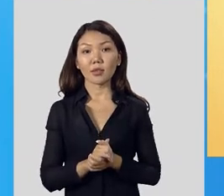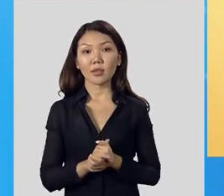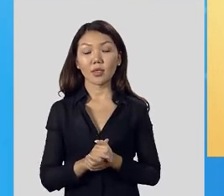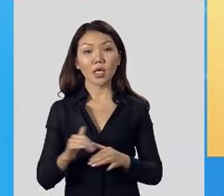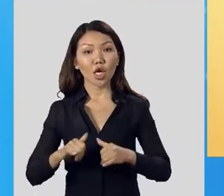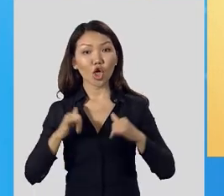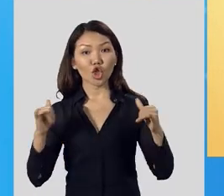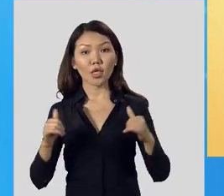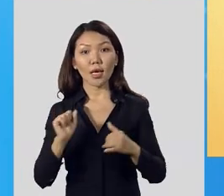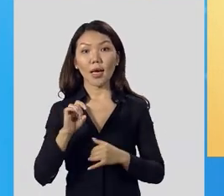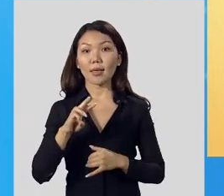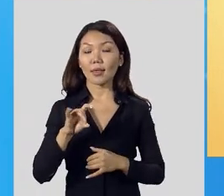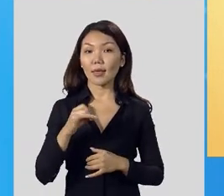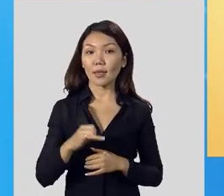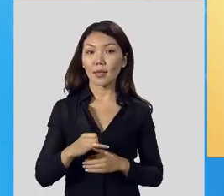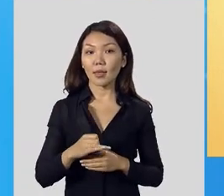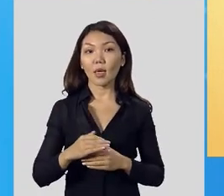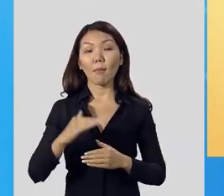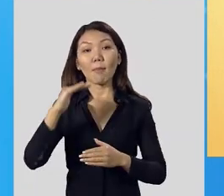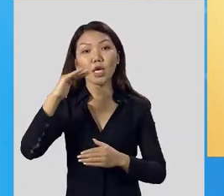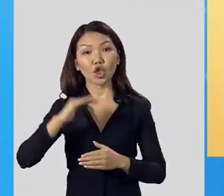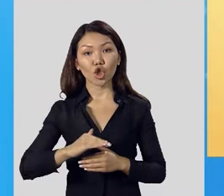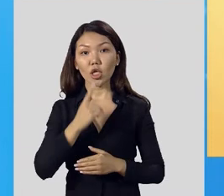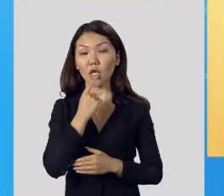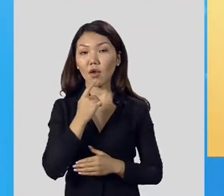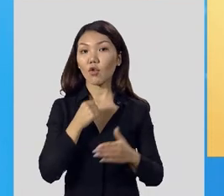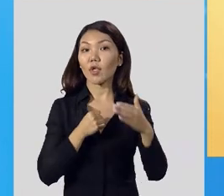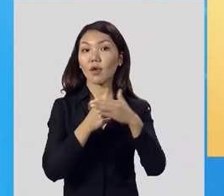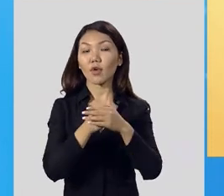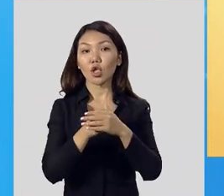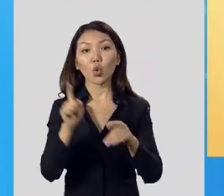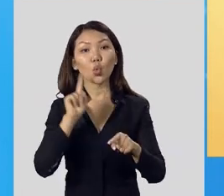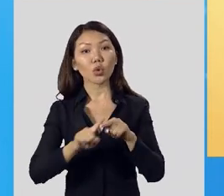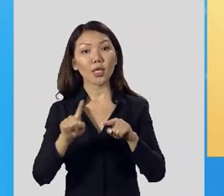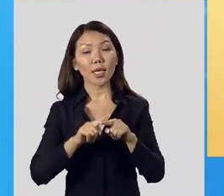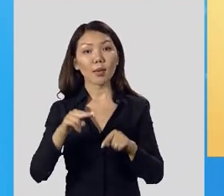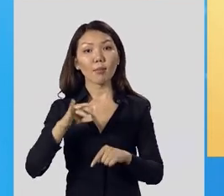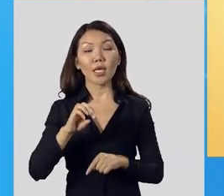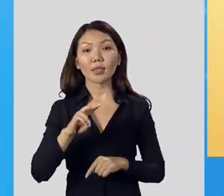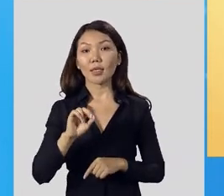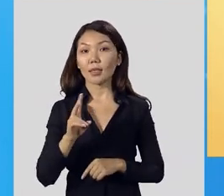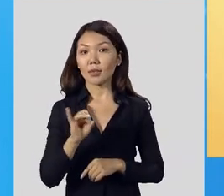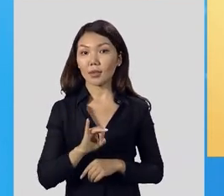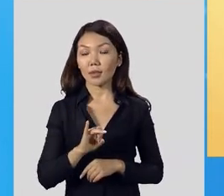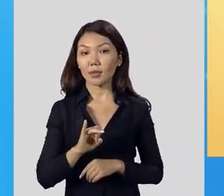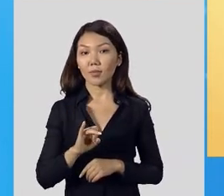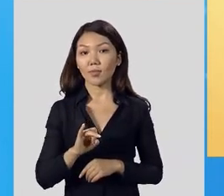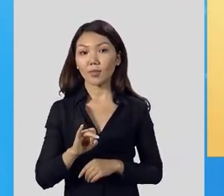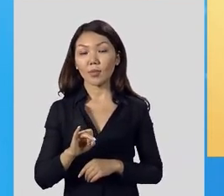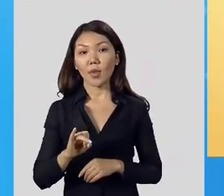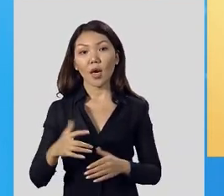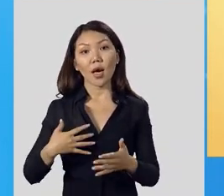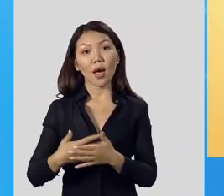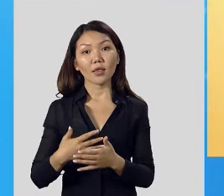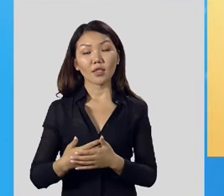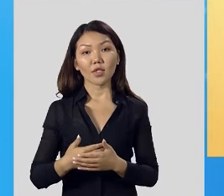и понижение кровяного давления, ускорение перистальтики, повышение активности пищеварительного